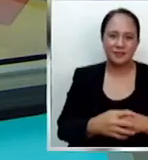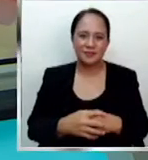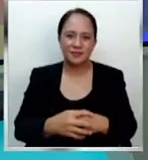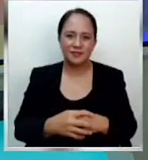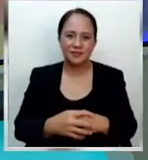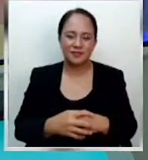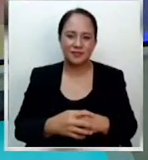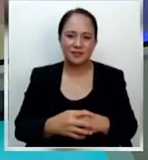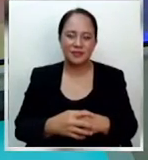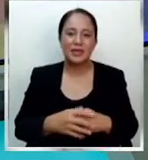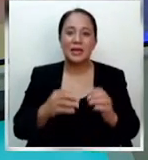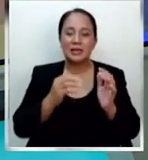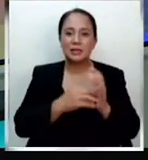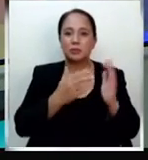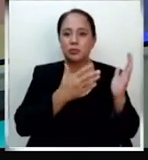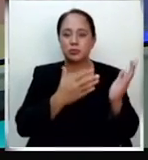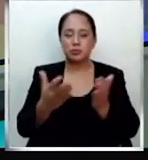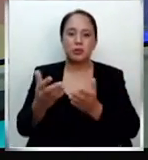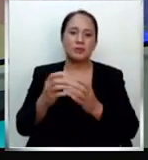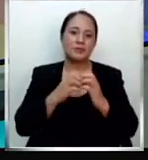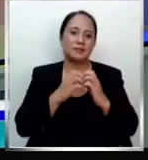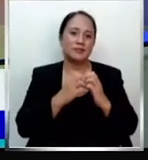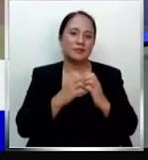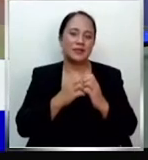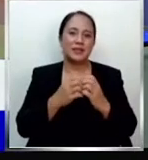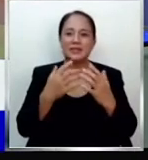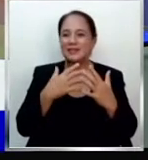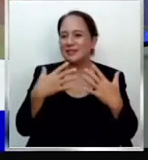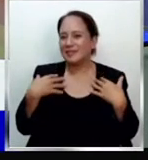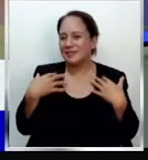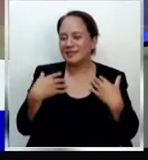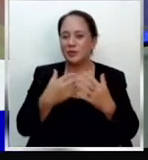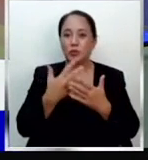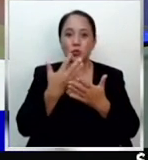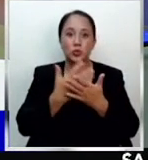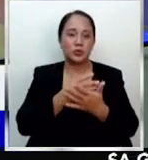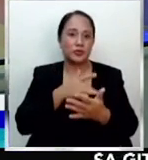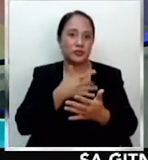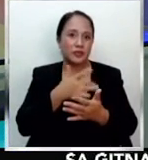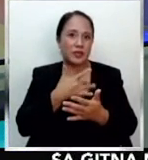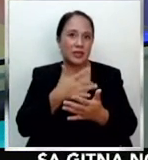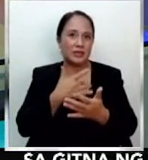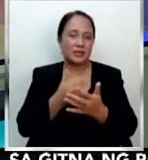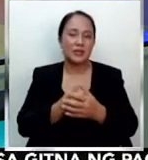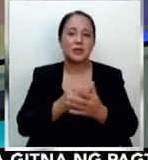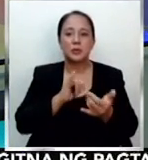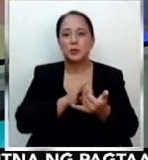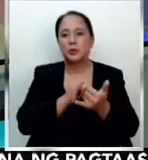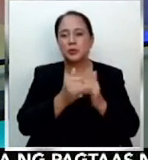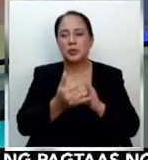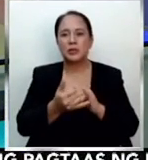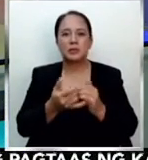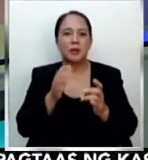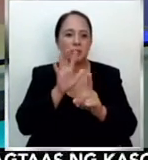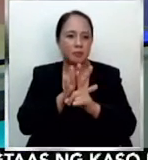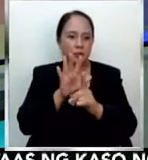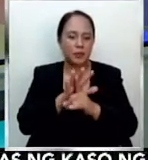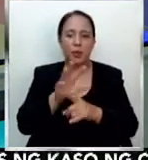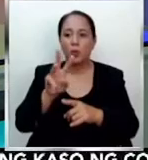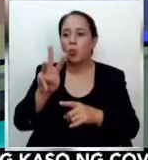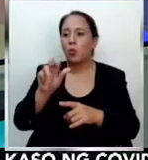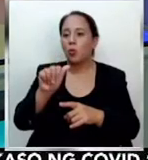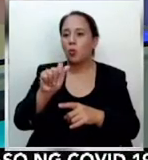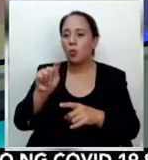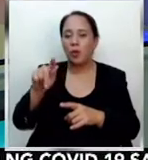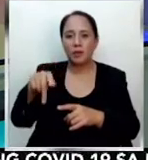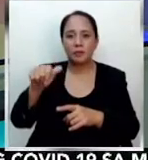Muling maghahatid ang Kapuso Network ng kilig at good vibes sa abangang adaptation ng ilang hit na Wattpad stories. Una na